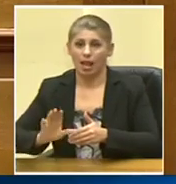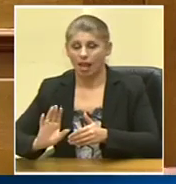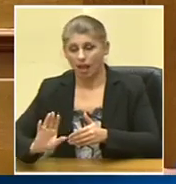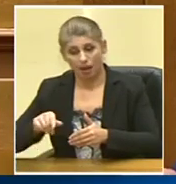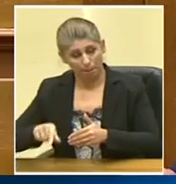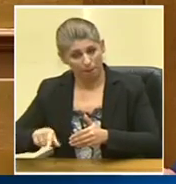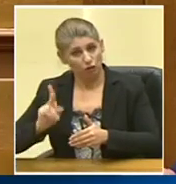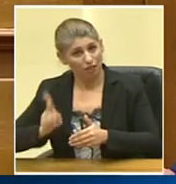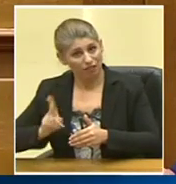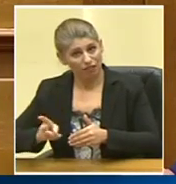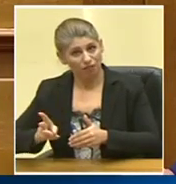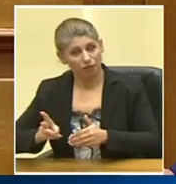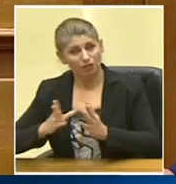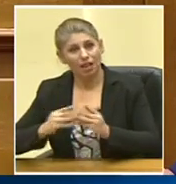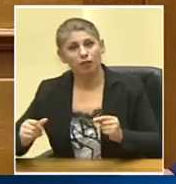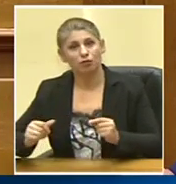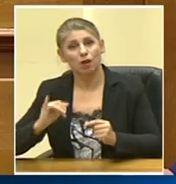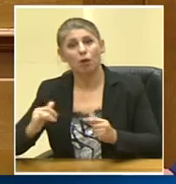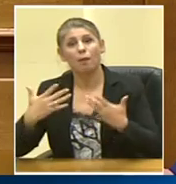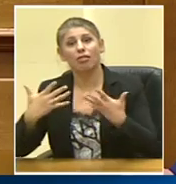Έτσι όμως κινδυνεύουμε να χάσουμε άλλα 10 χρόνια.